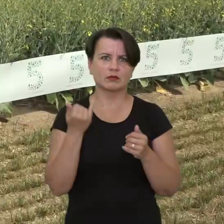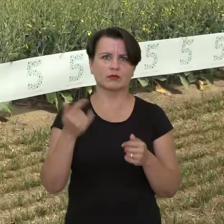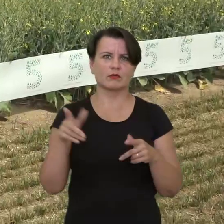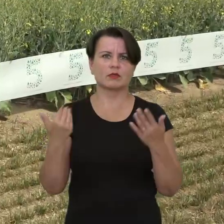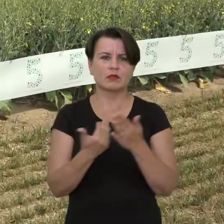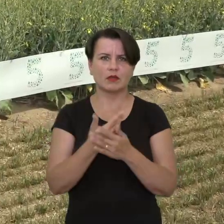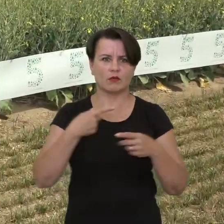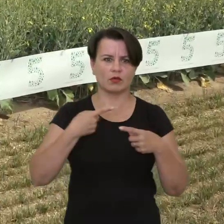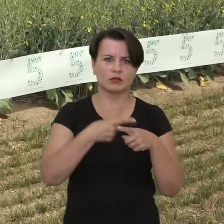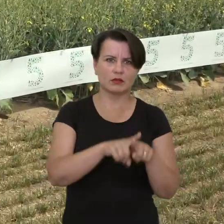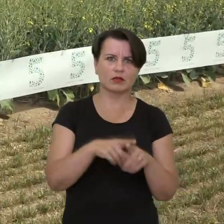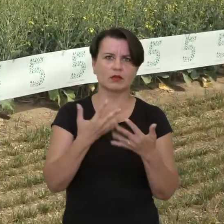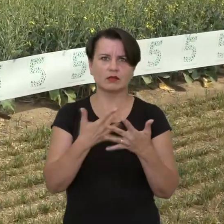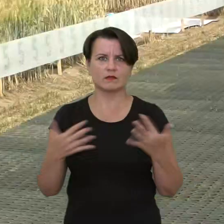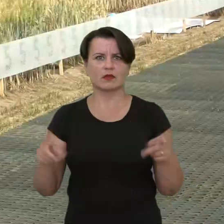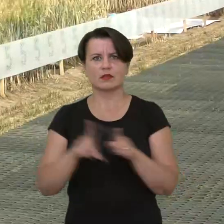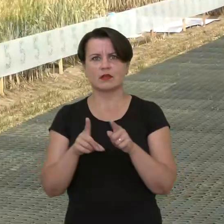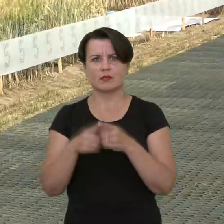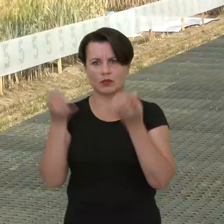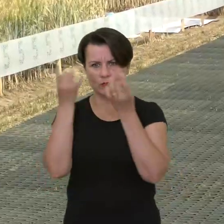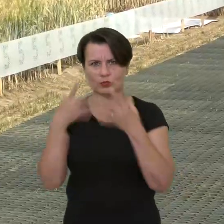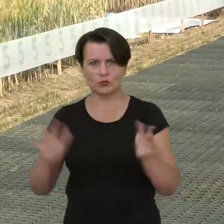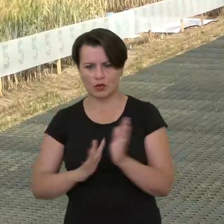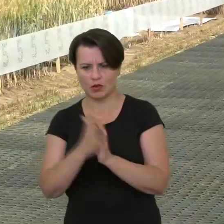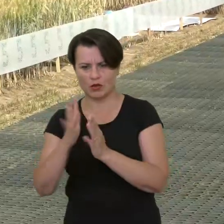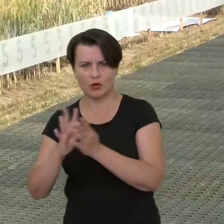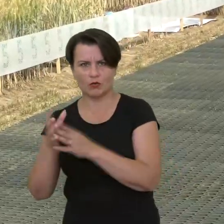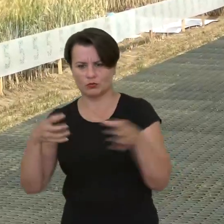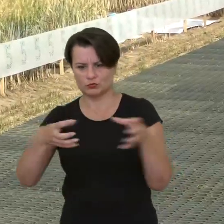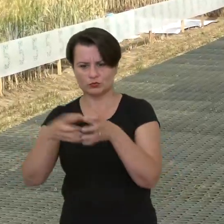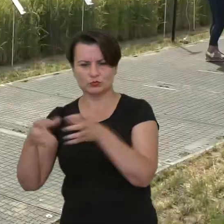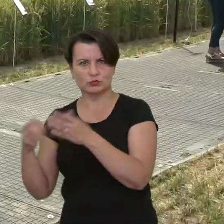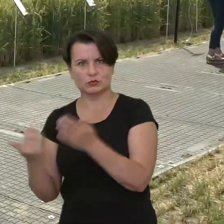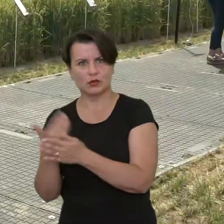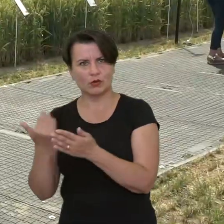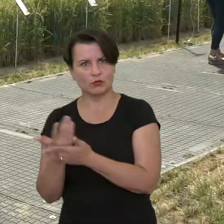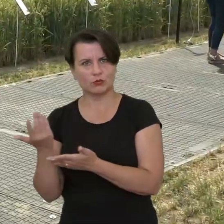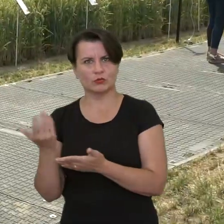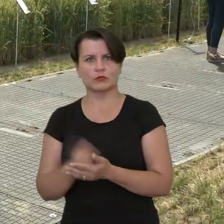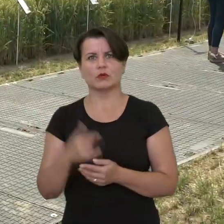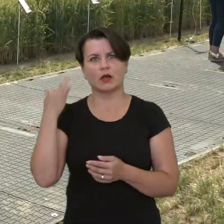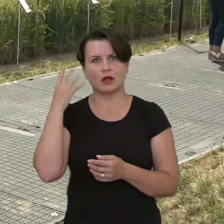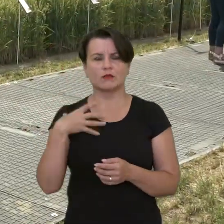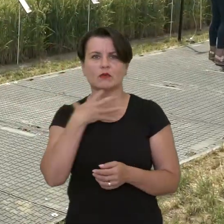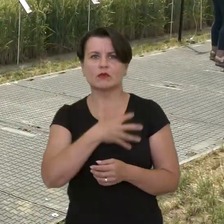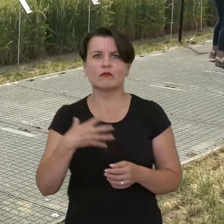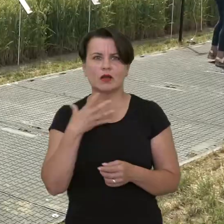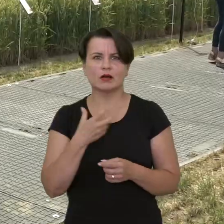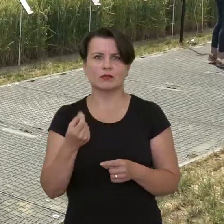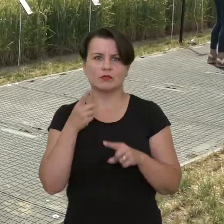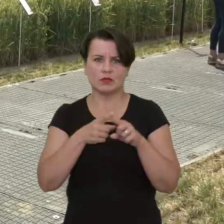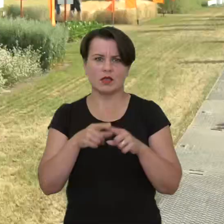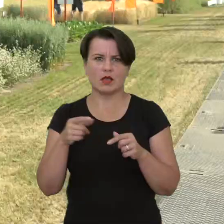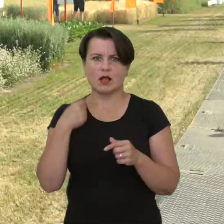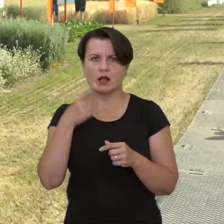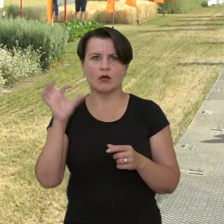mes kalbam ir apie kultūras, yra numatyta visokių įdomesnių galbūt veislių, rūšių naujų, tiek augalų. Manau, vienas svarbus